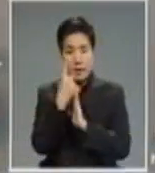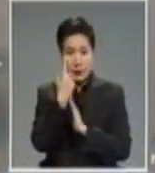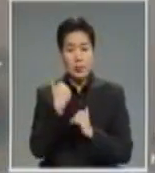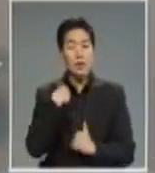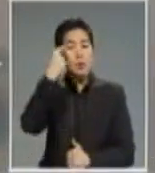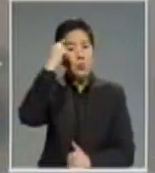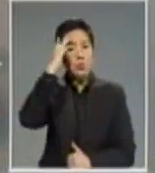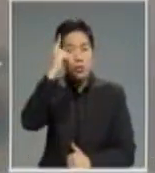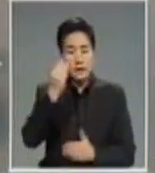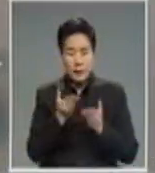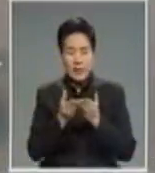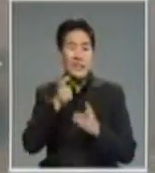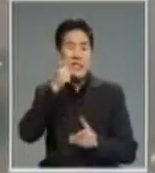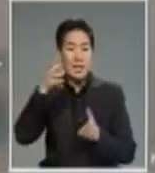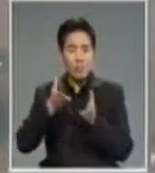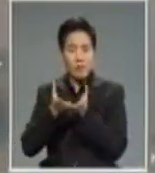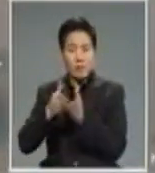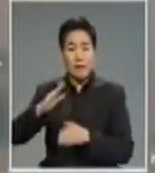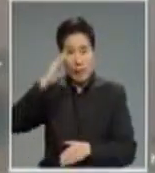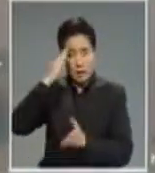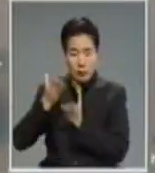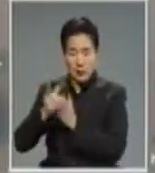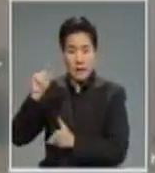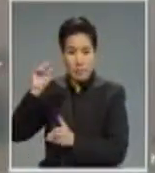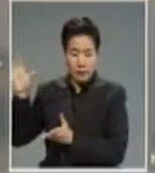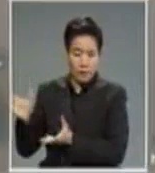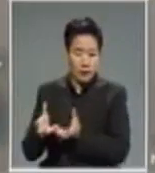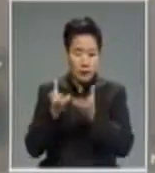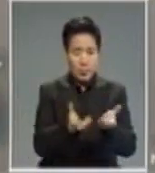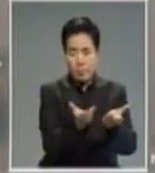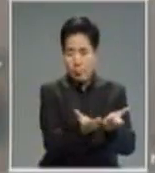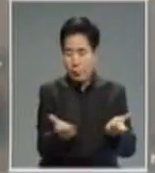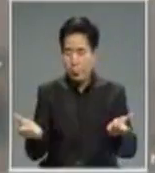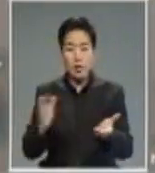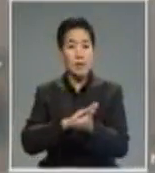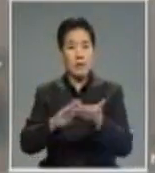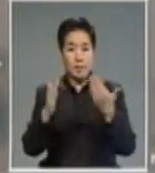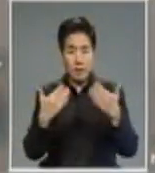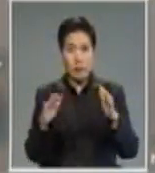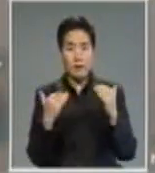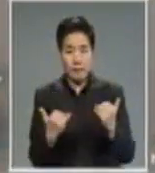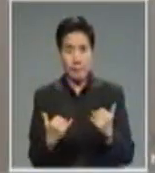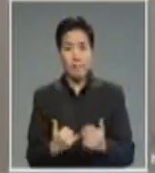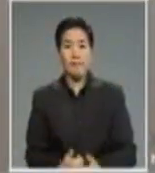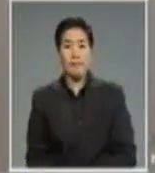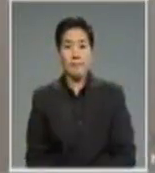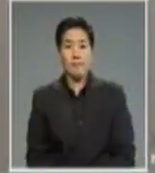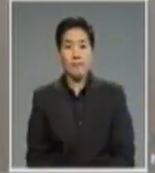พรุ่งนี้เรือหลวงอ่างทองจะบรรทุกเรือผลักดันน้ำจำนวน20ลำเดินทางมาถึงในพื้นที่อำเภอปากพนังค่ะ